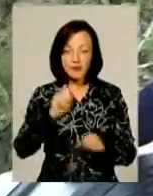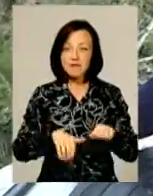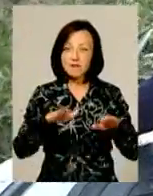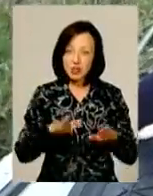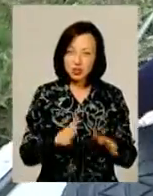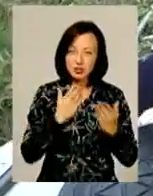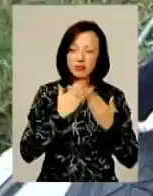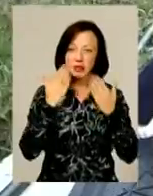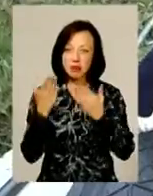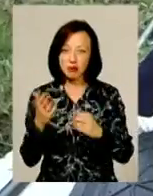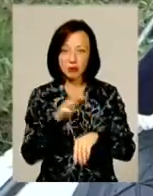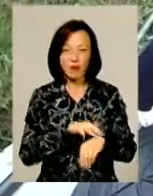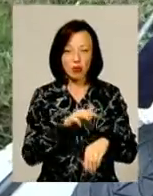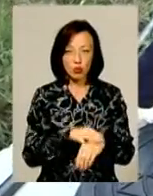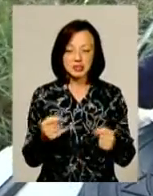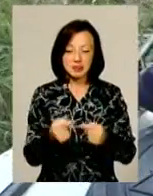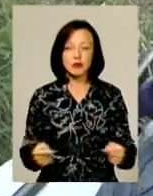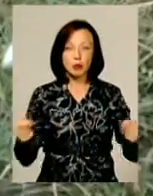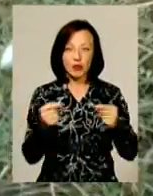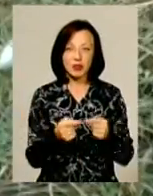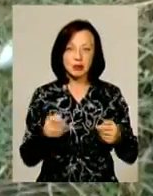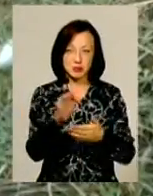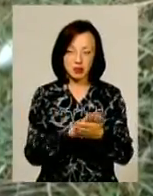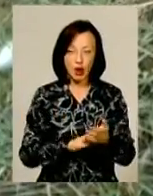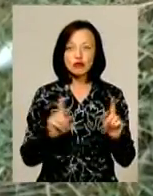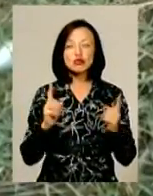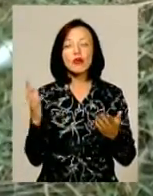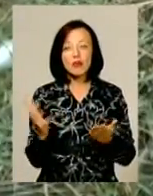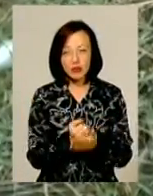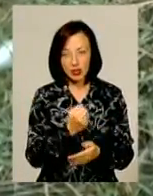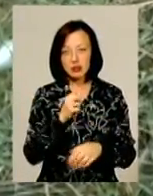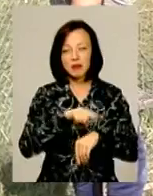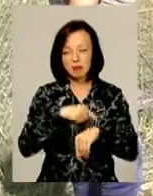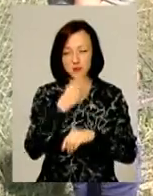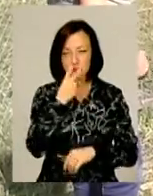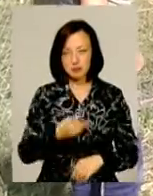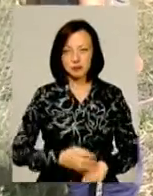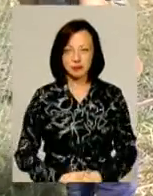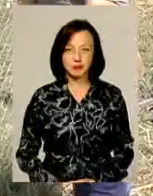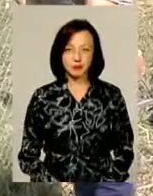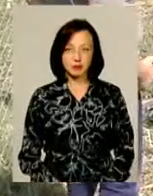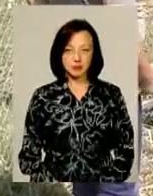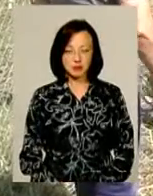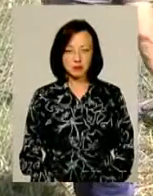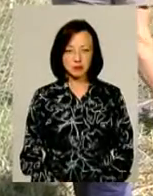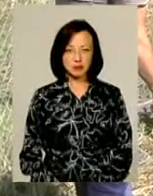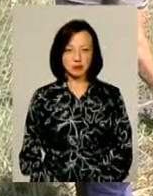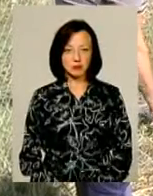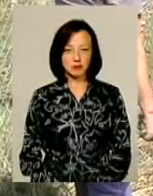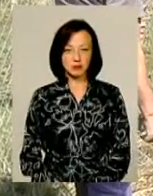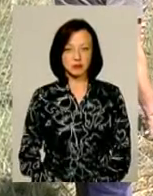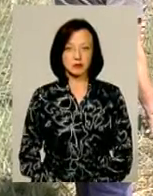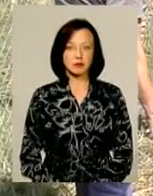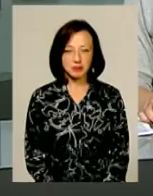вирішили звертатися до правоохоронців із відповідними запитами. Що з цього вийде, покаже час. Анна Михайловська, Михайло Габрух для